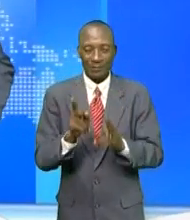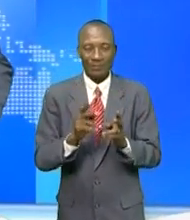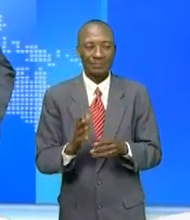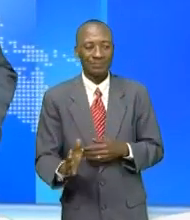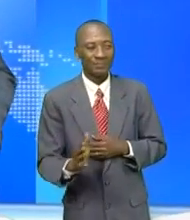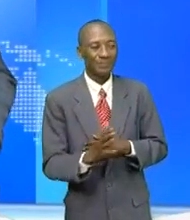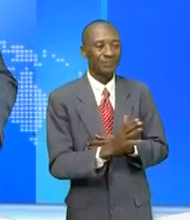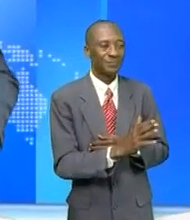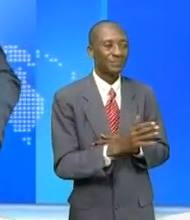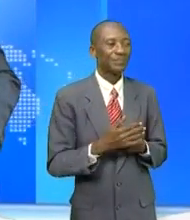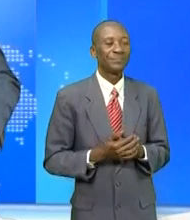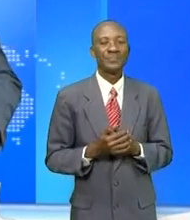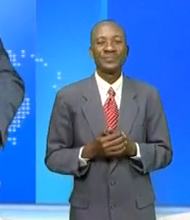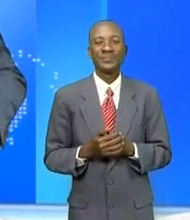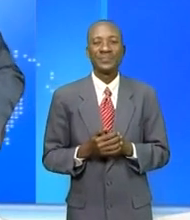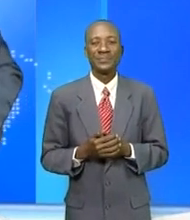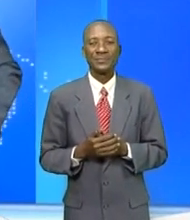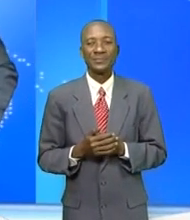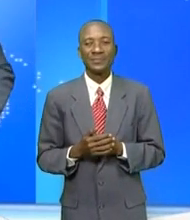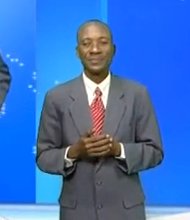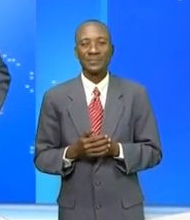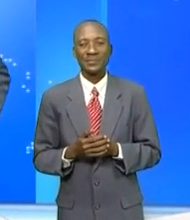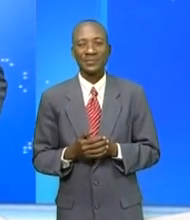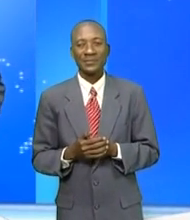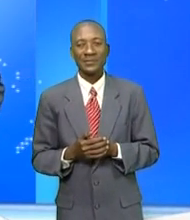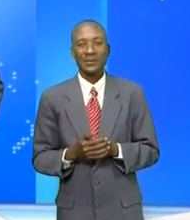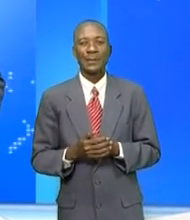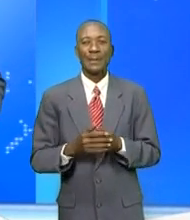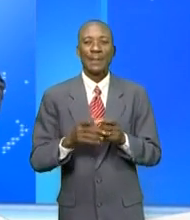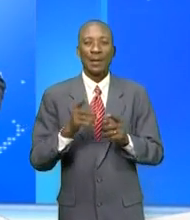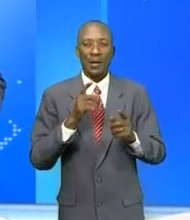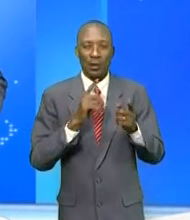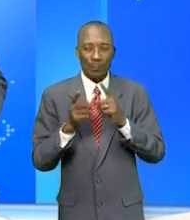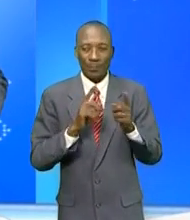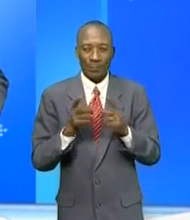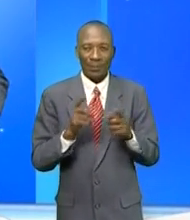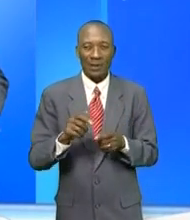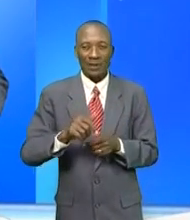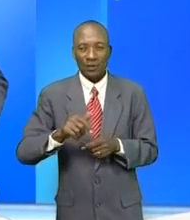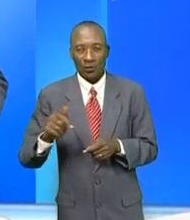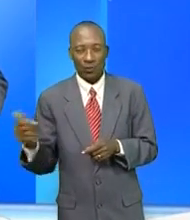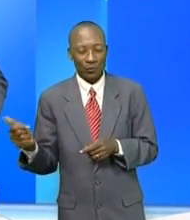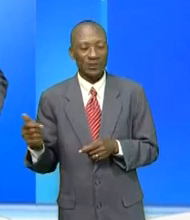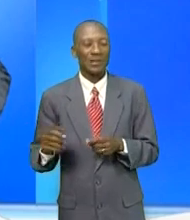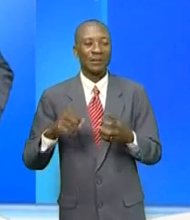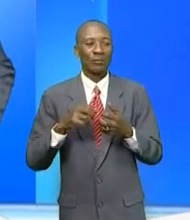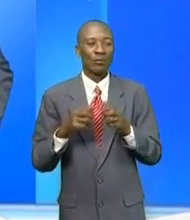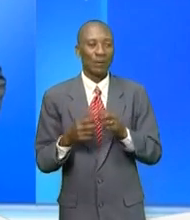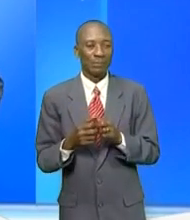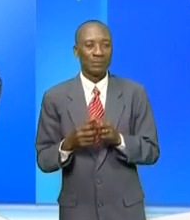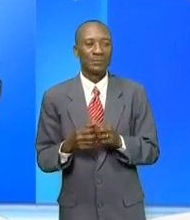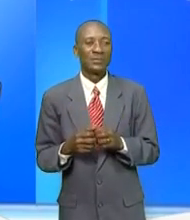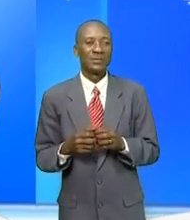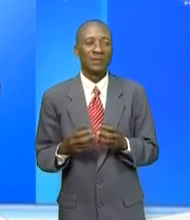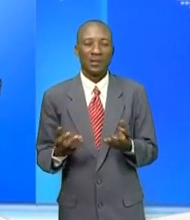titre, baisse de fret aérien, baisse de coût des billets d'avion au niveau local. Eh bien, le ministre de l'économie nationale, Jean-Marie Kalumba,